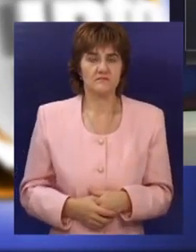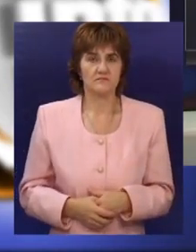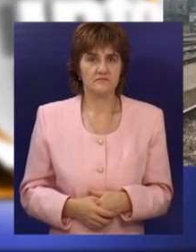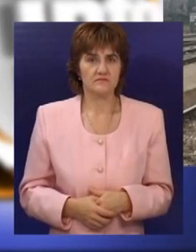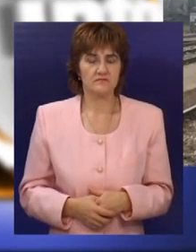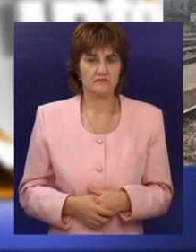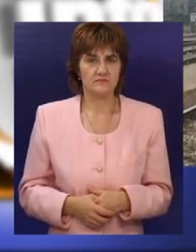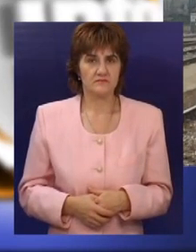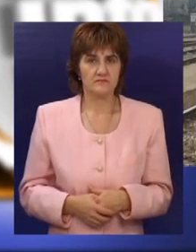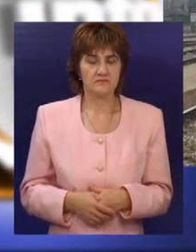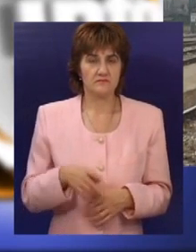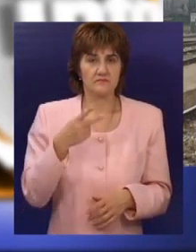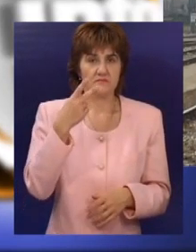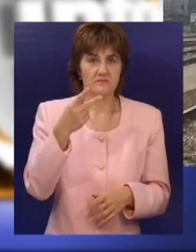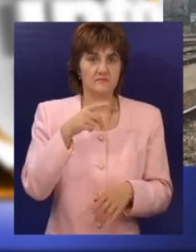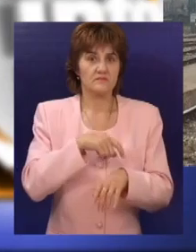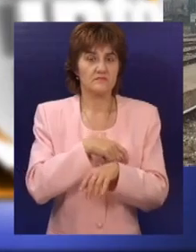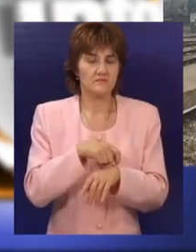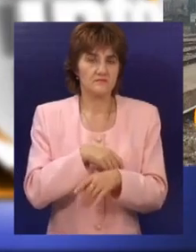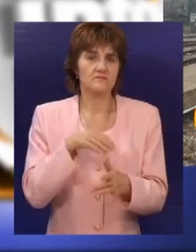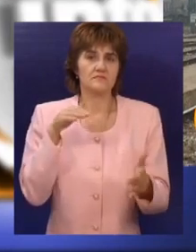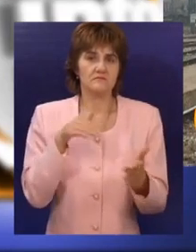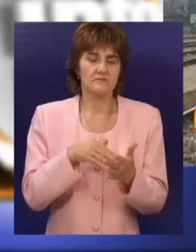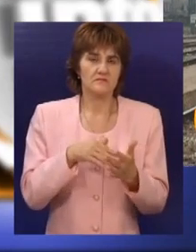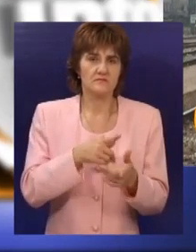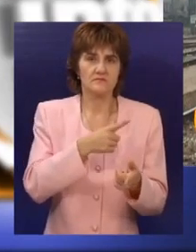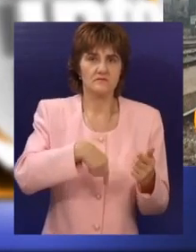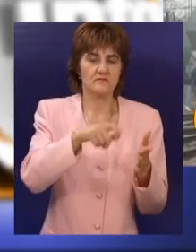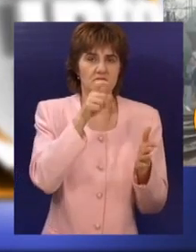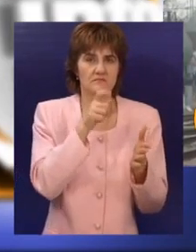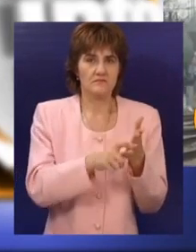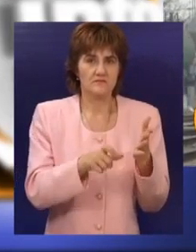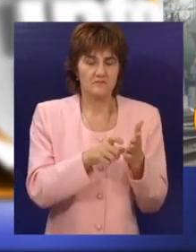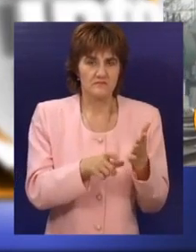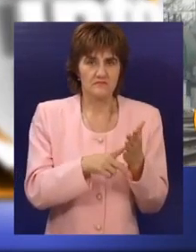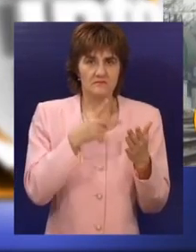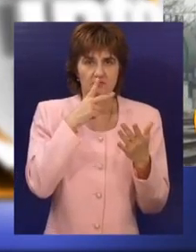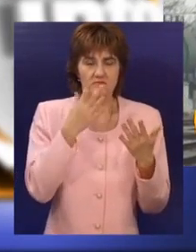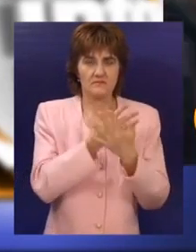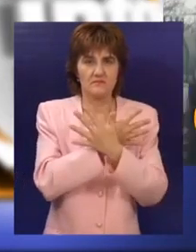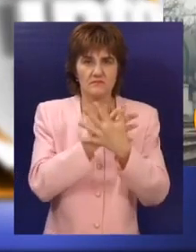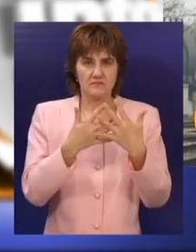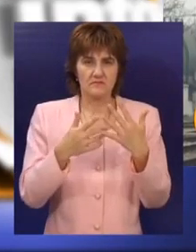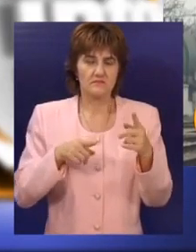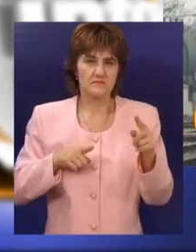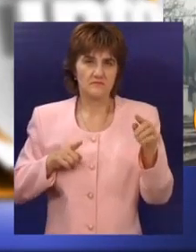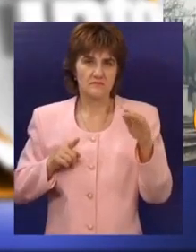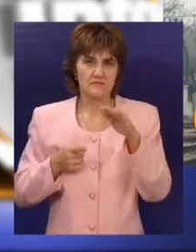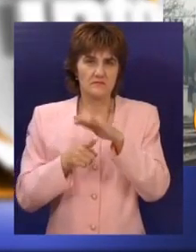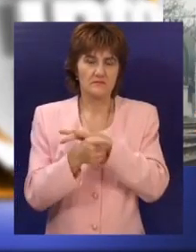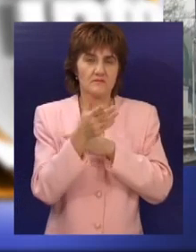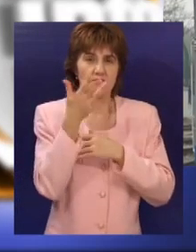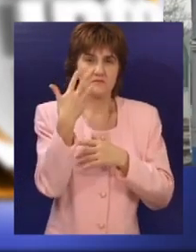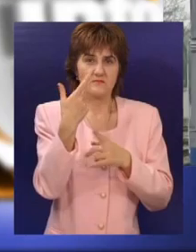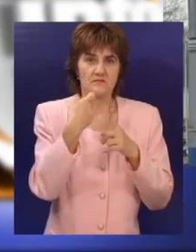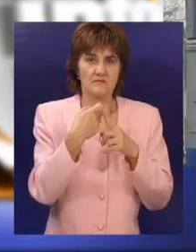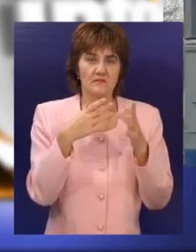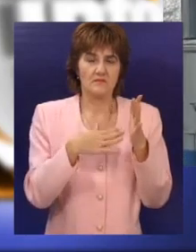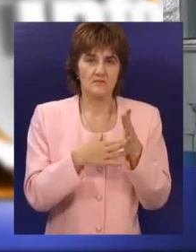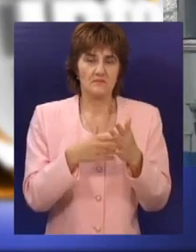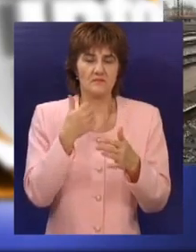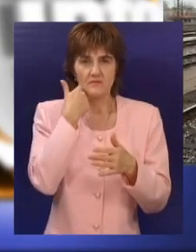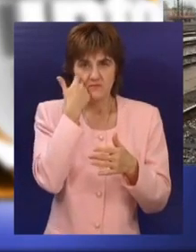saradnje. Dva sata bila su potrebna da delegacija učesnika na prekograničnom projektu pređe put dugačak